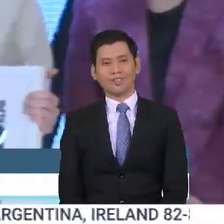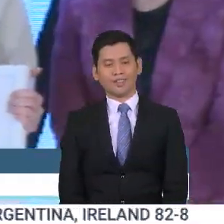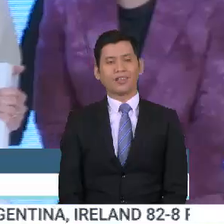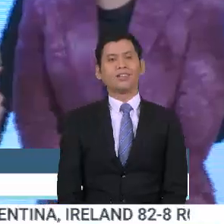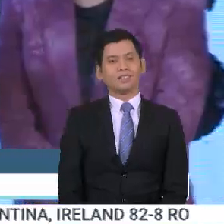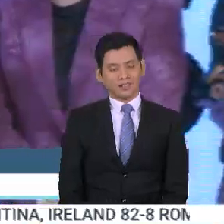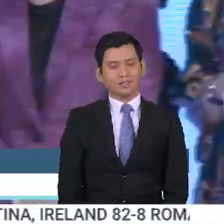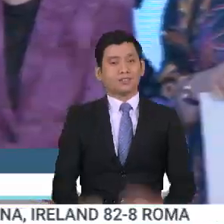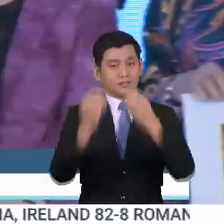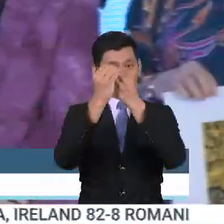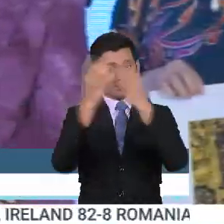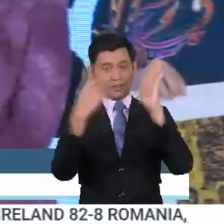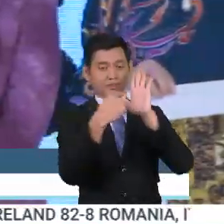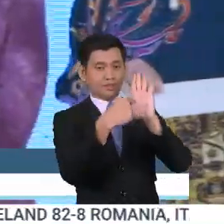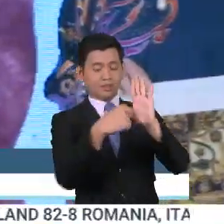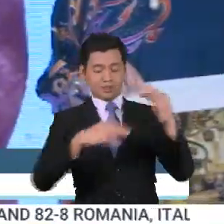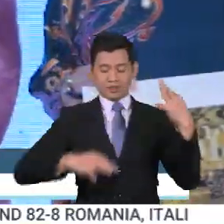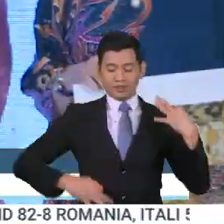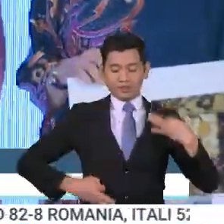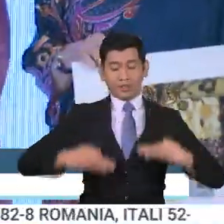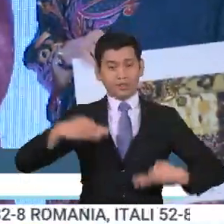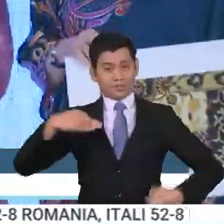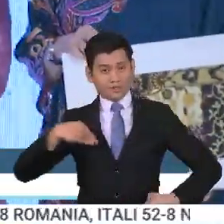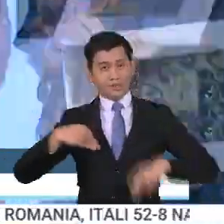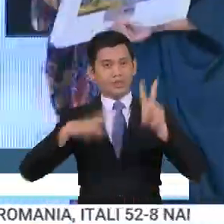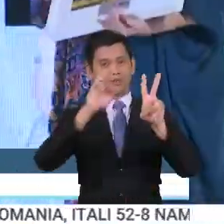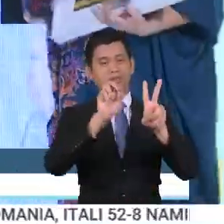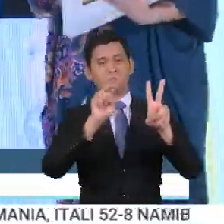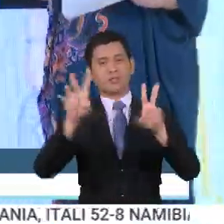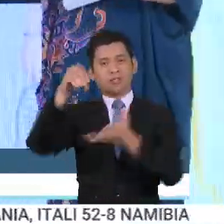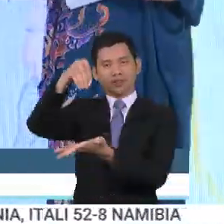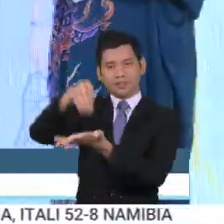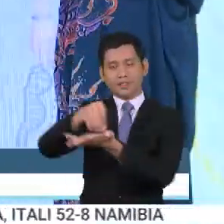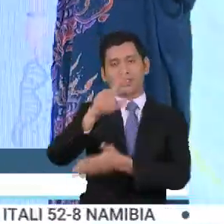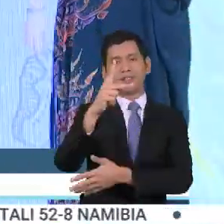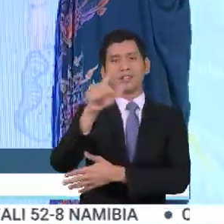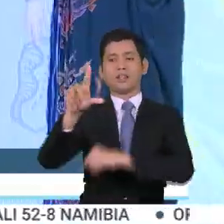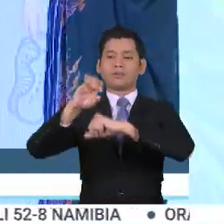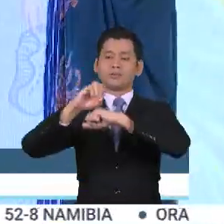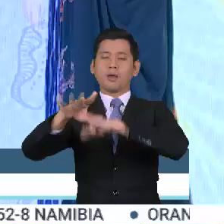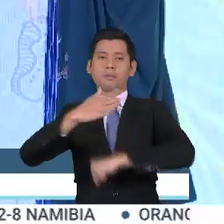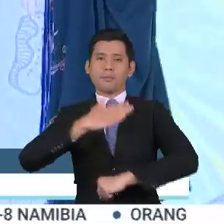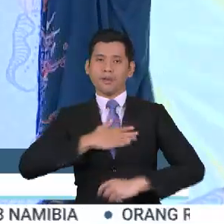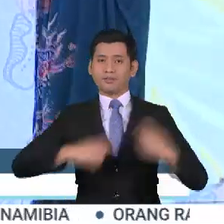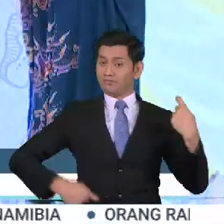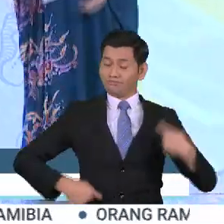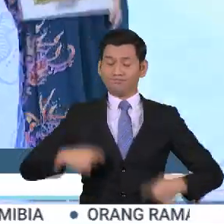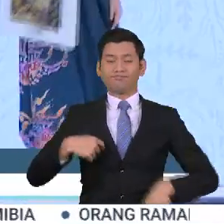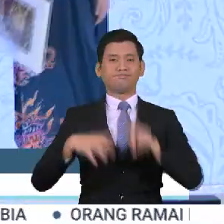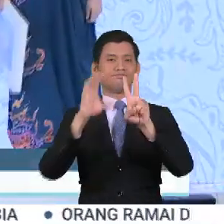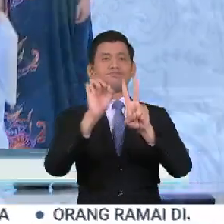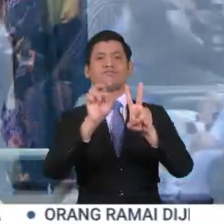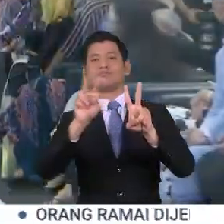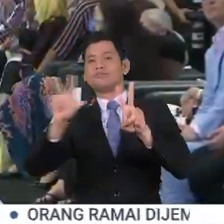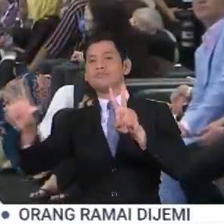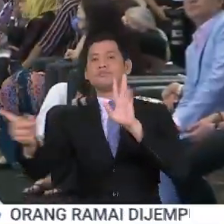Rasta berkata demikian selepas pertunjukan fashion My Gaya Month 2023 di Kuala Lumpur. Kempen My Gaya Month 2023